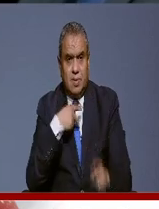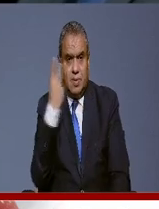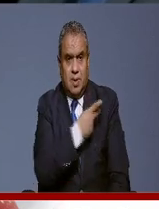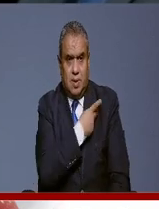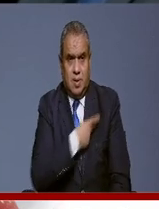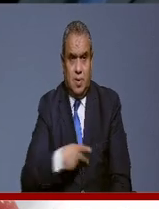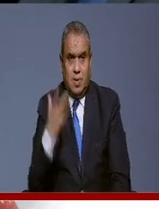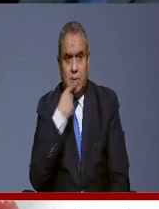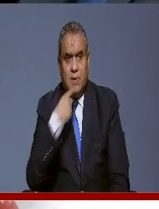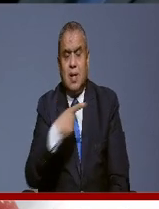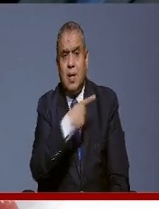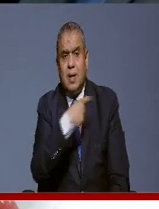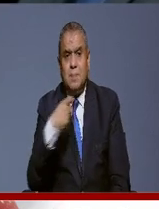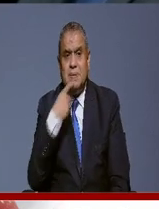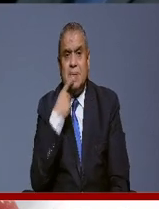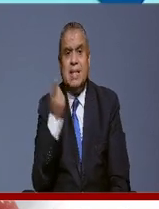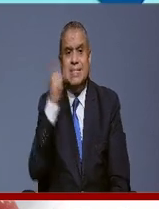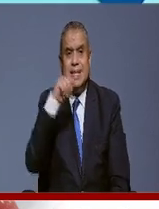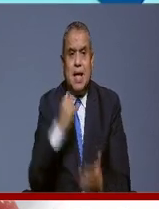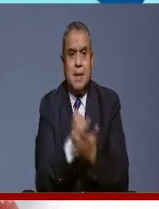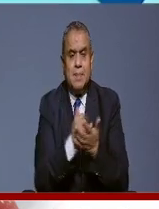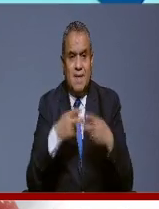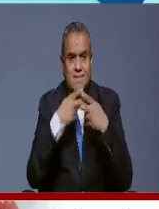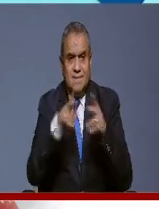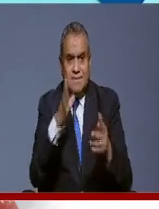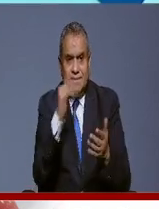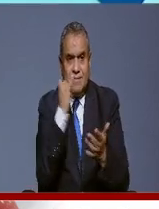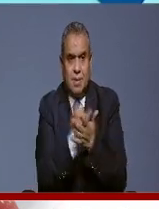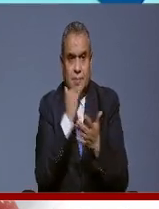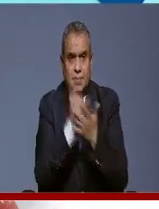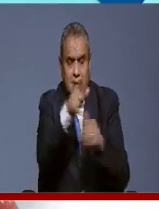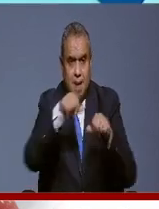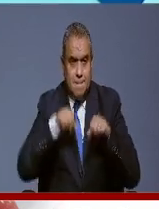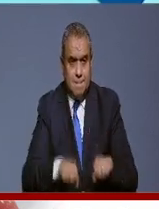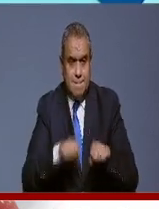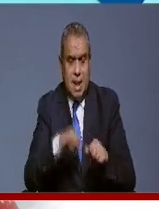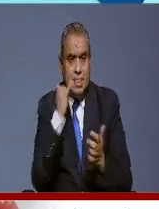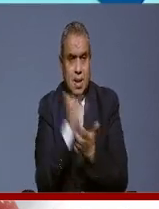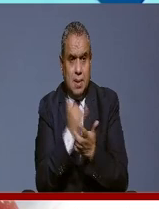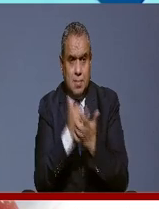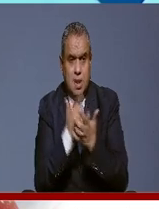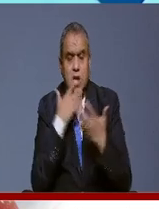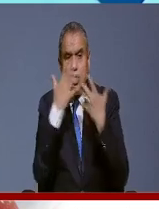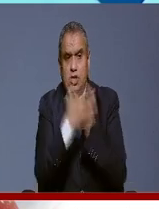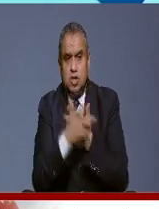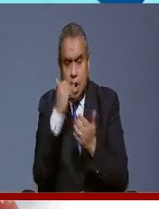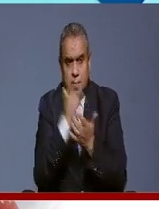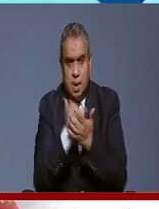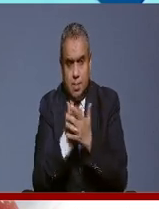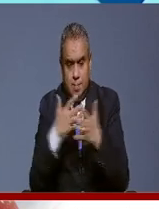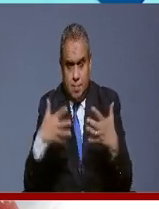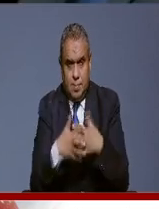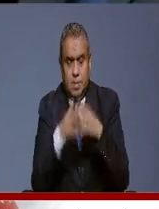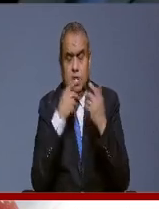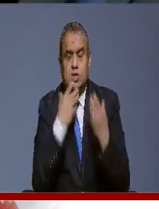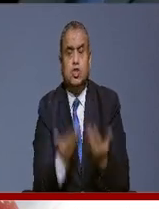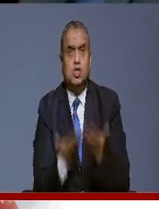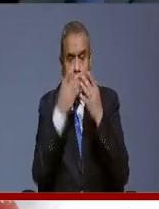لنا على 100 مدرسة السنة الجاية، احنا جاهزين ليها، وده بندي امل برضو للشباب كل يا فندم ان شاء